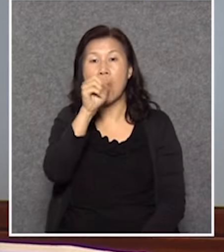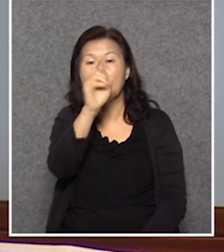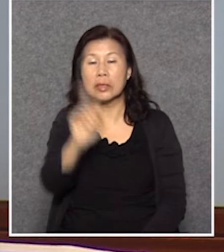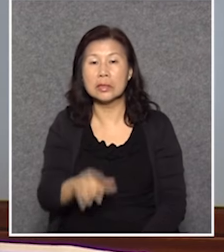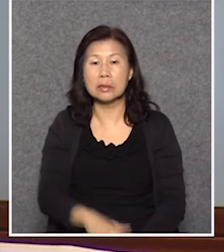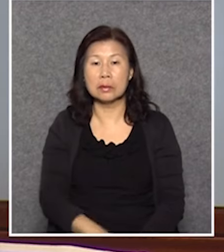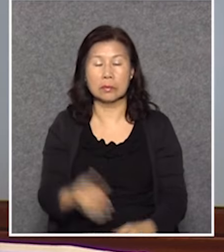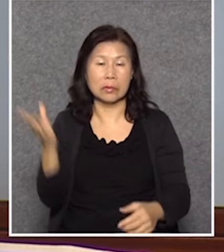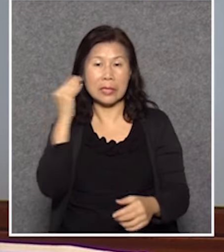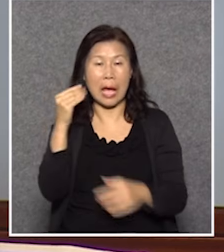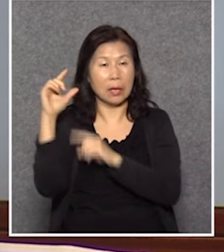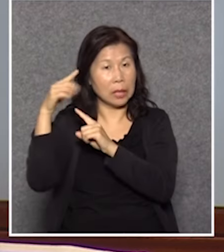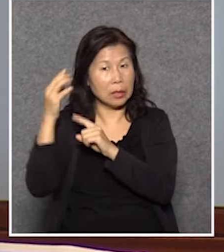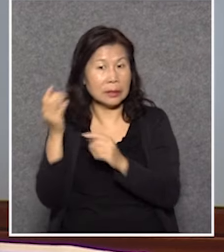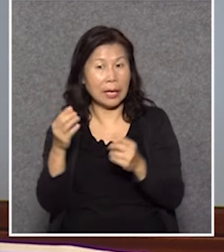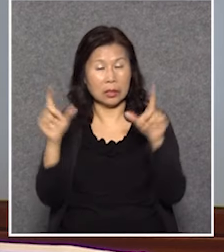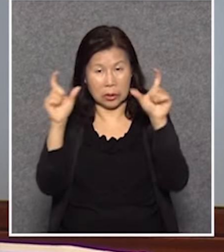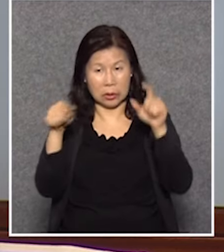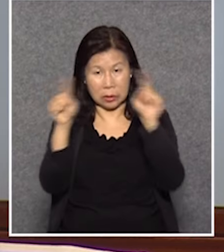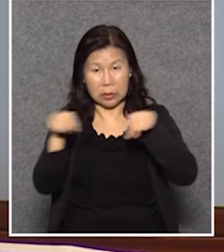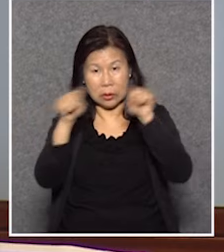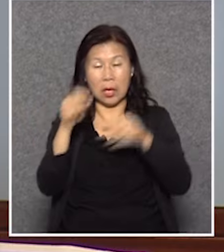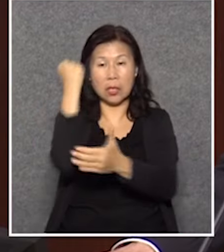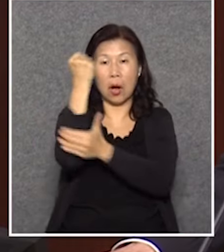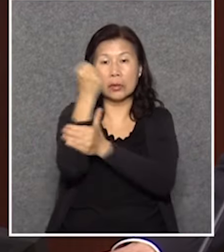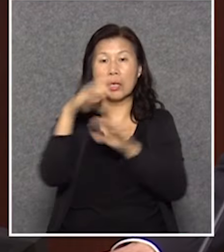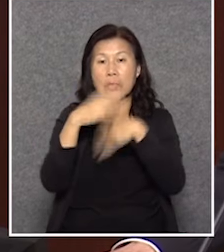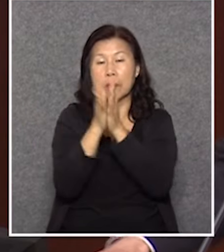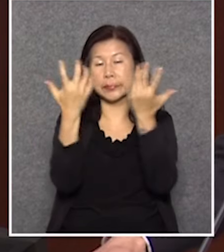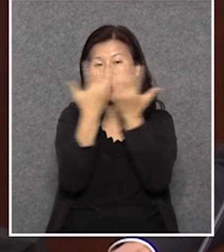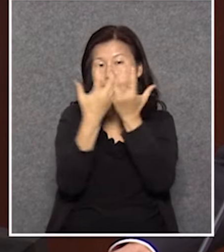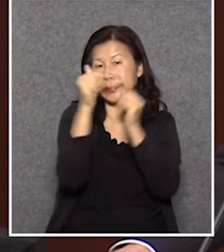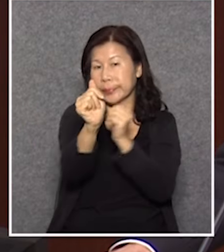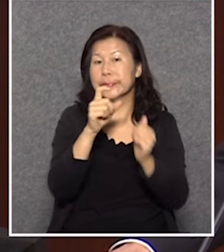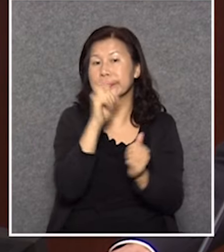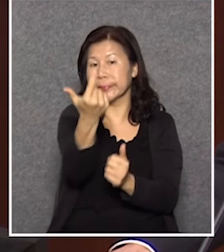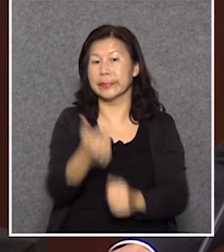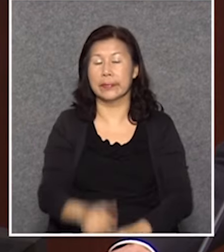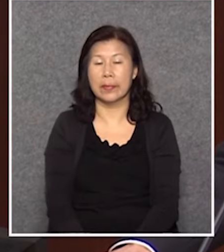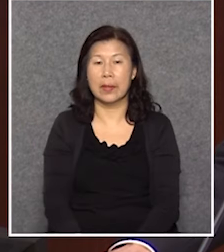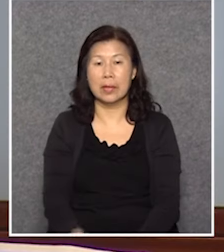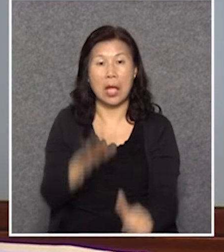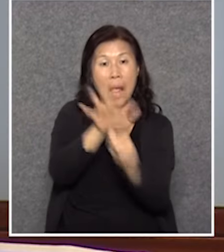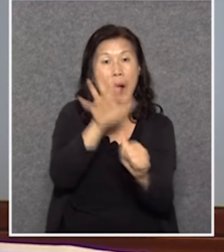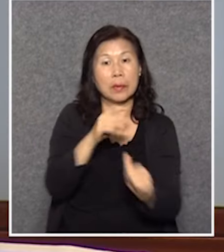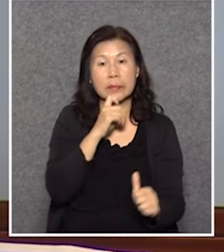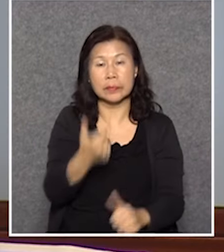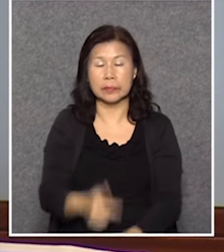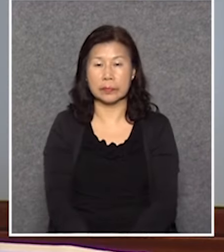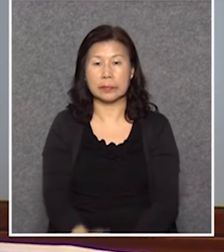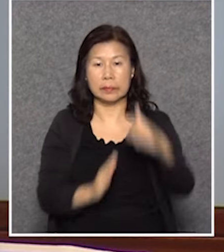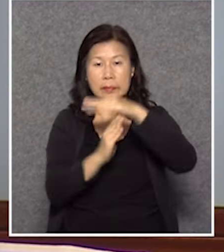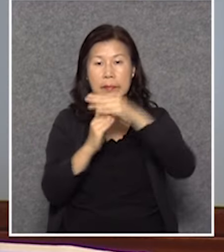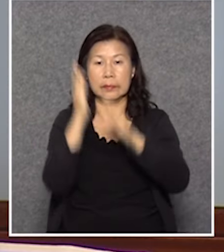大。 梁國雄議員， 如果我抗議，我抗議十次啦。 梁國雄議員， 你係咪恰我啊？ 梁國雄議員，你停止